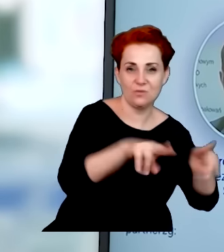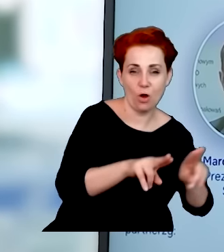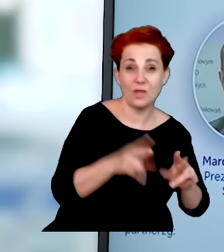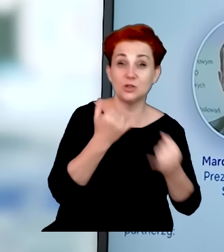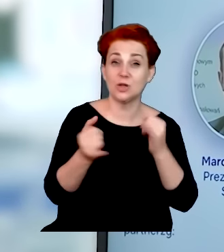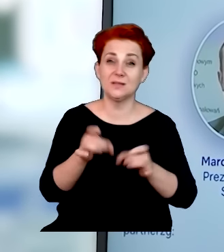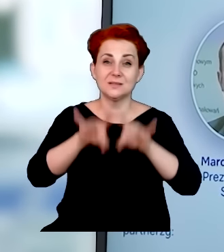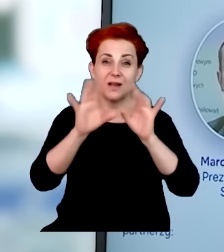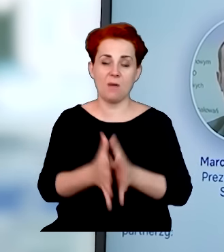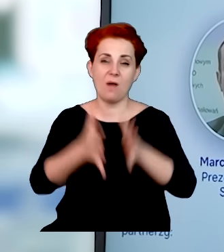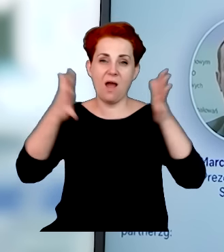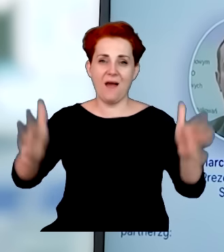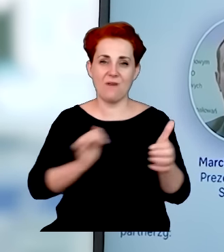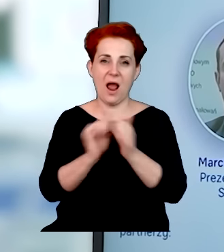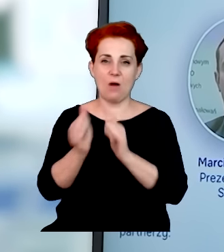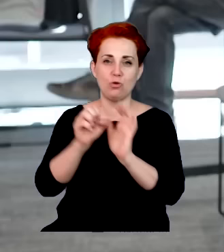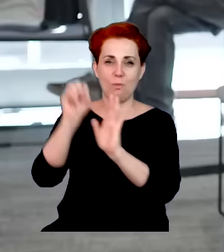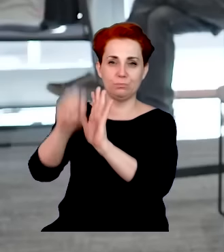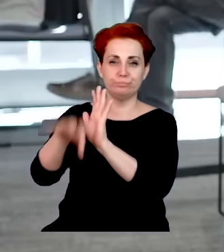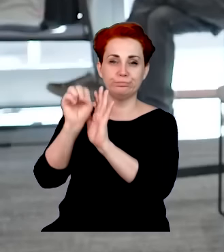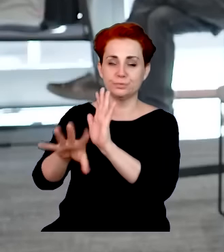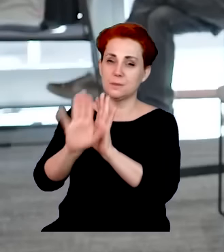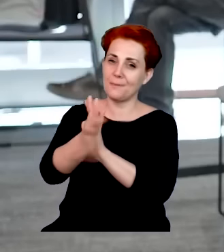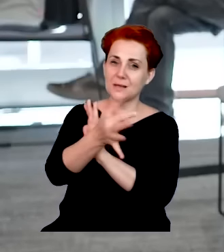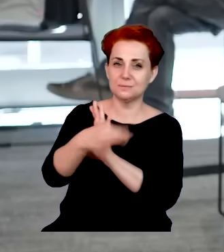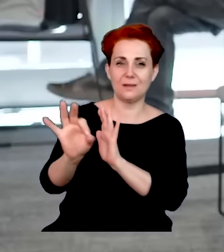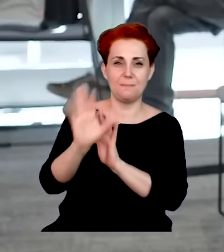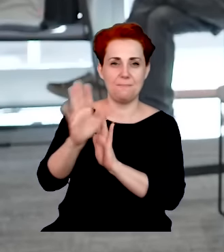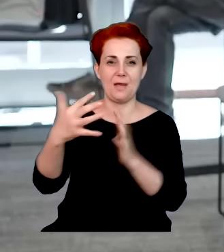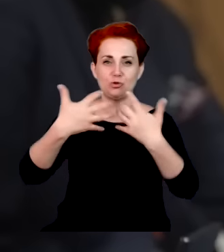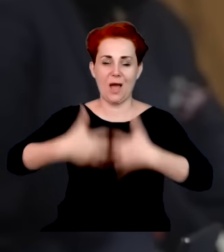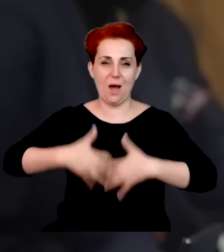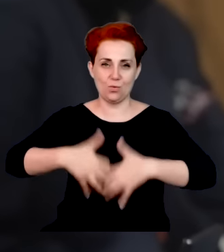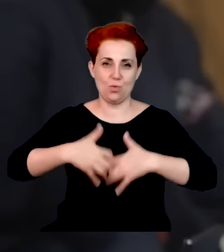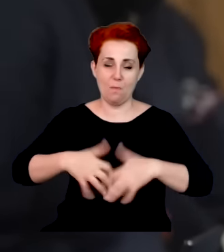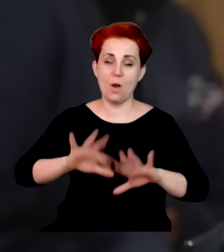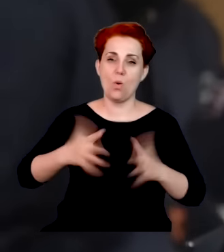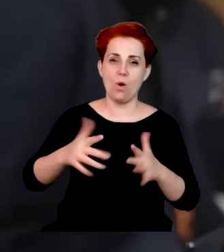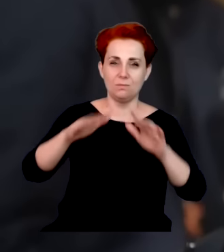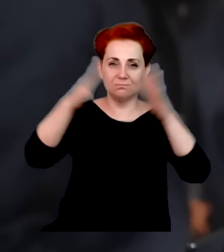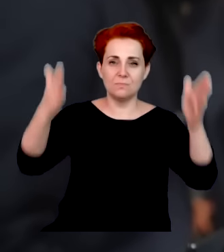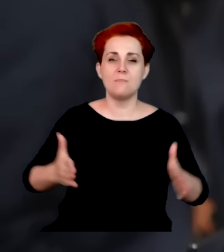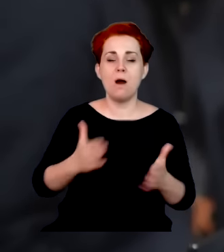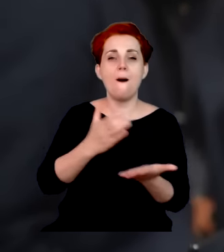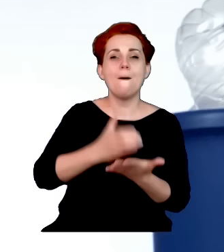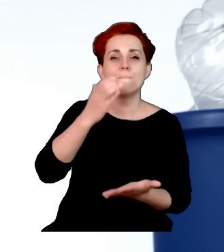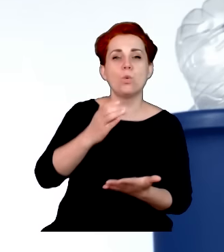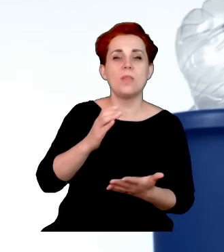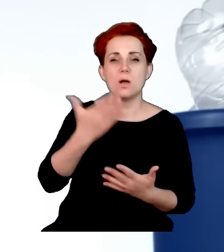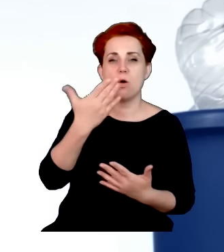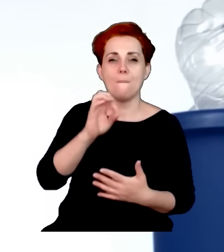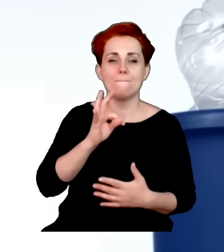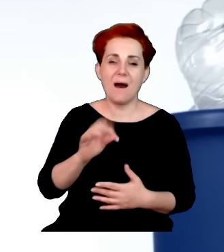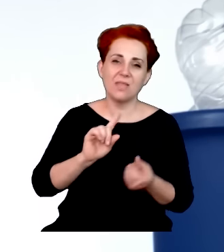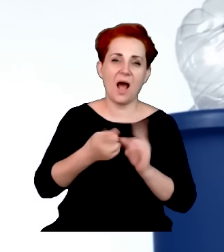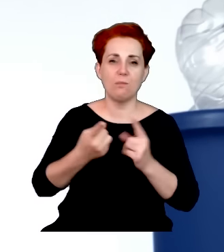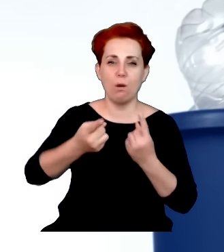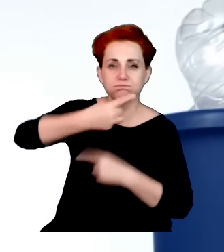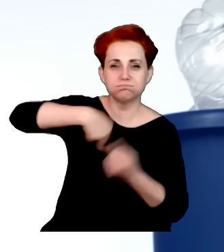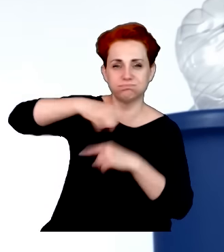wielkopowierzchniowych automatycznie. Mają służyć do tego specjalnie przygotowane automaty, potocznie nazywane butelkomatami lub recyklomatami.